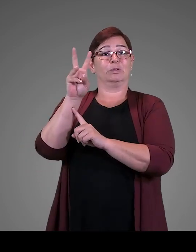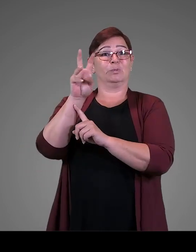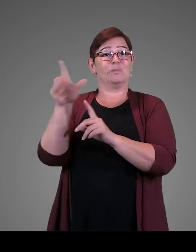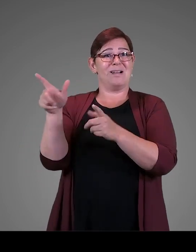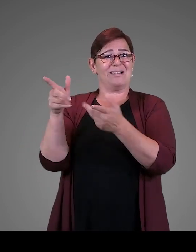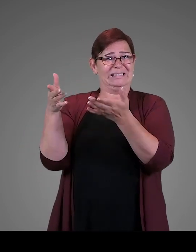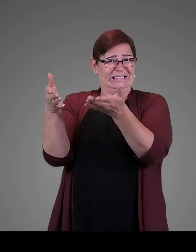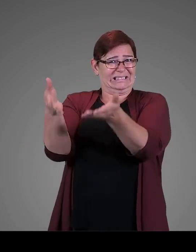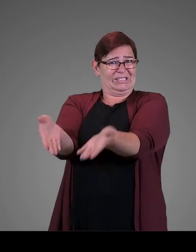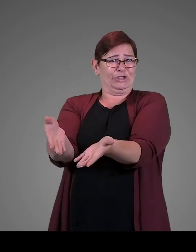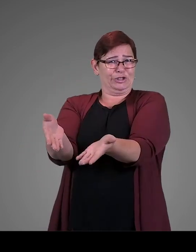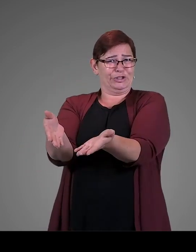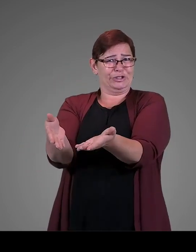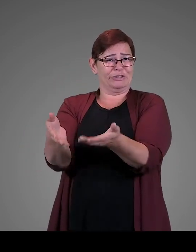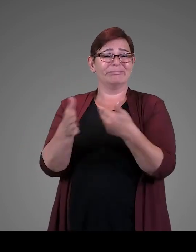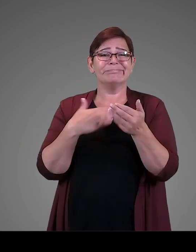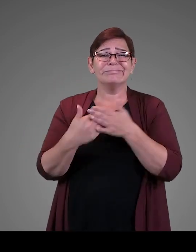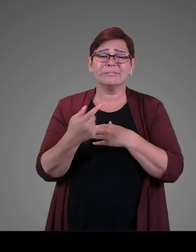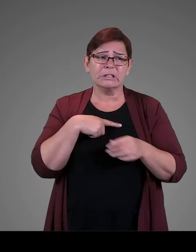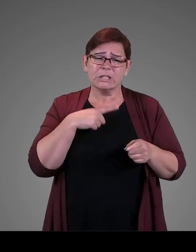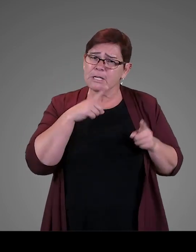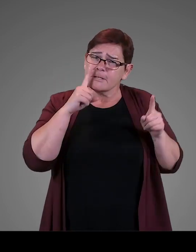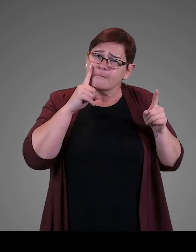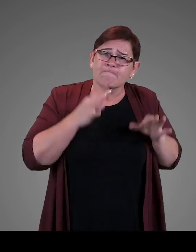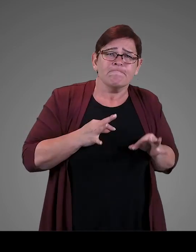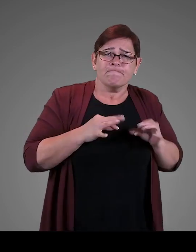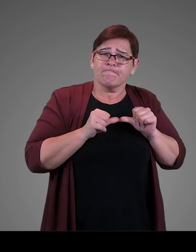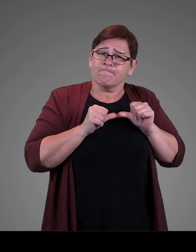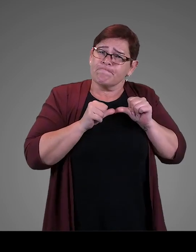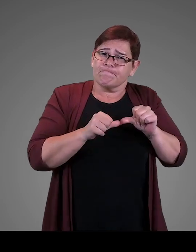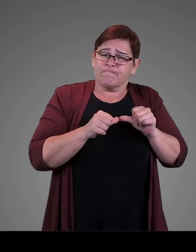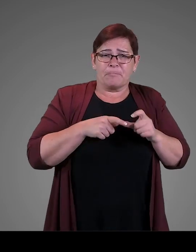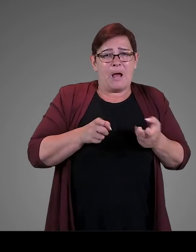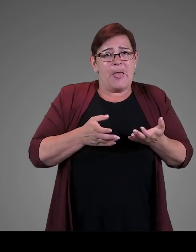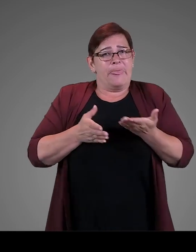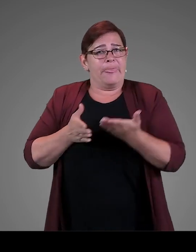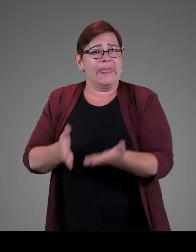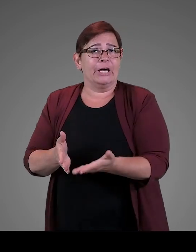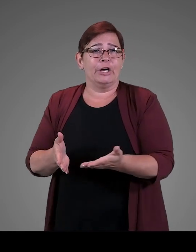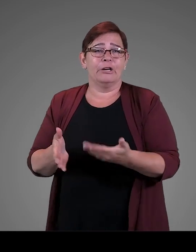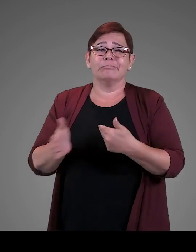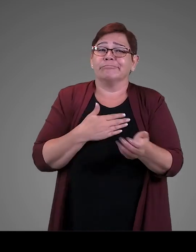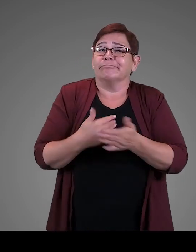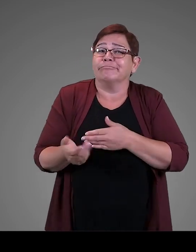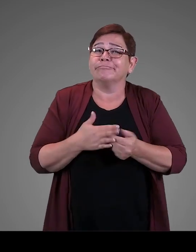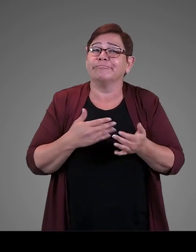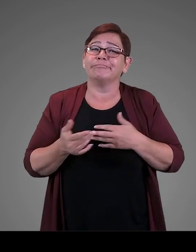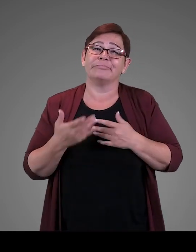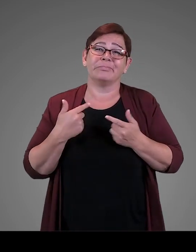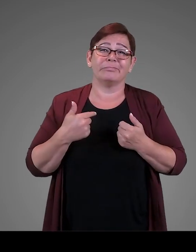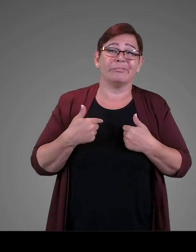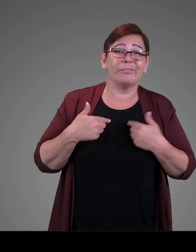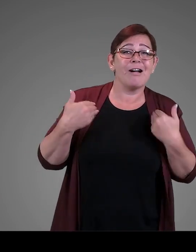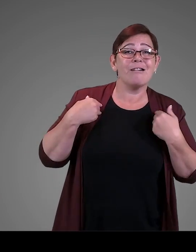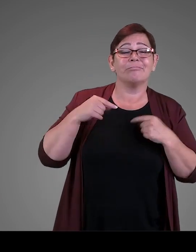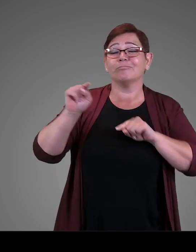Et malgré notre volonté d'être là, malgré le fait qu'on a ces lieux où on sent notre liberté, ça ne veut pas dire